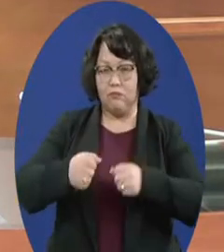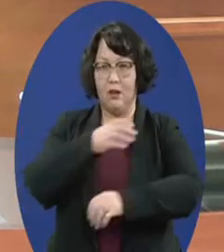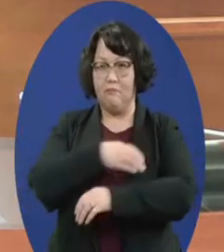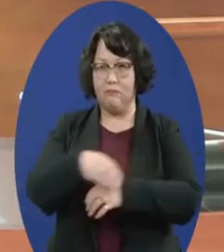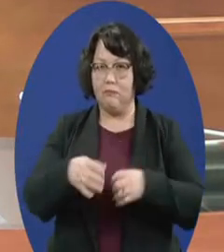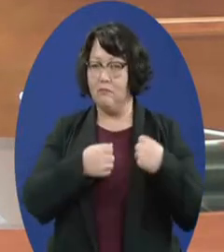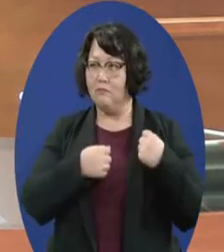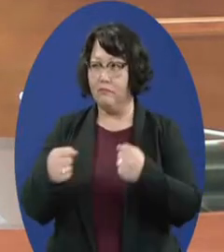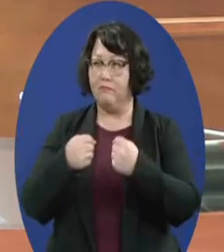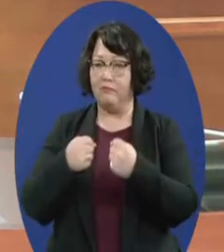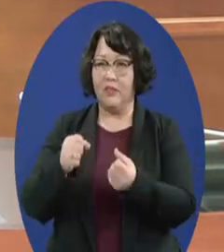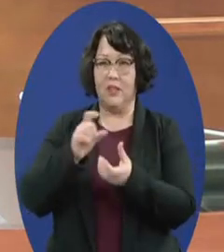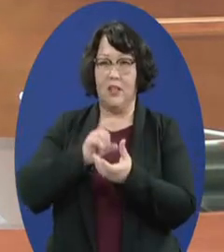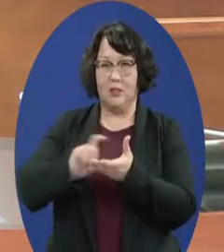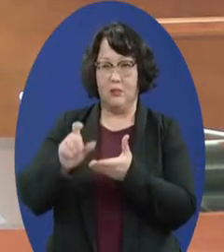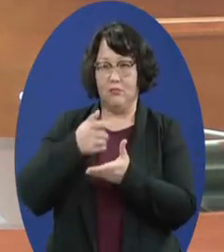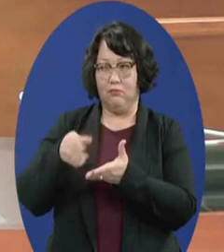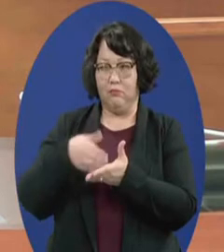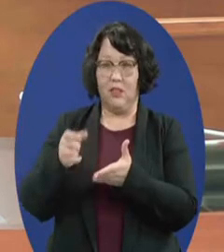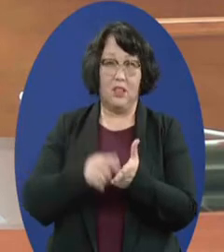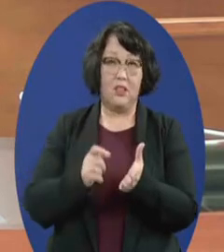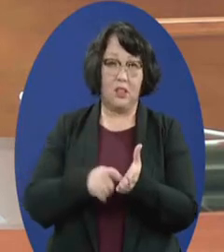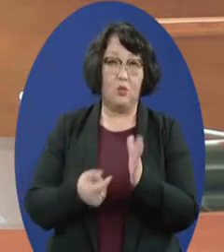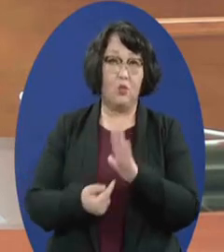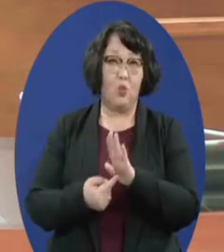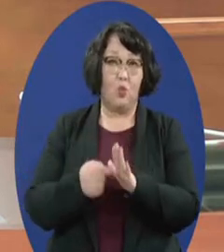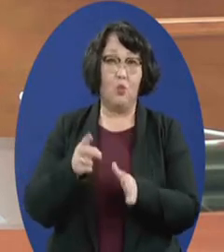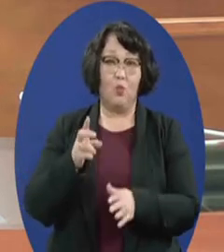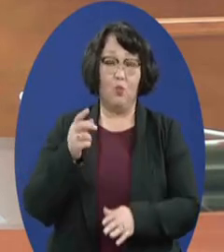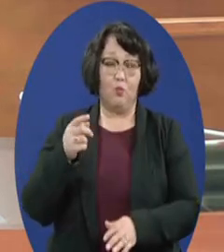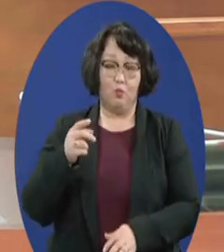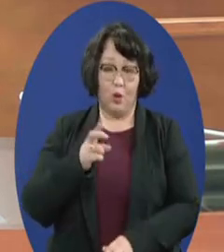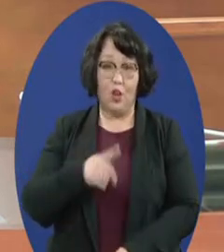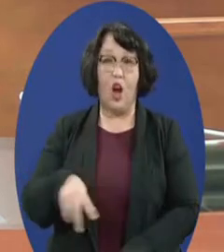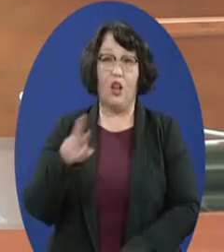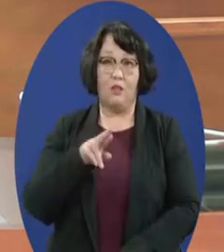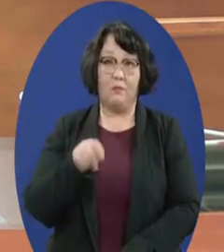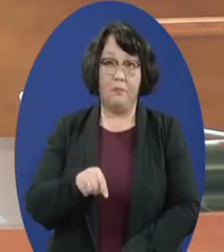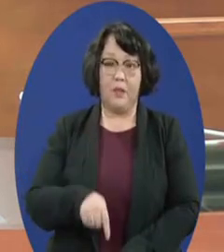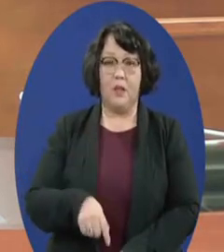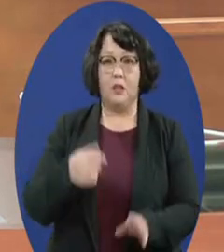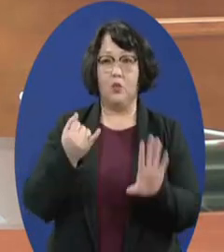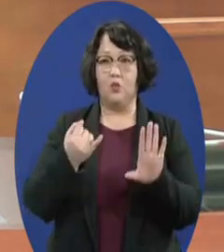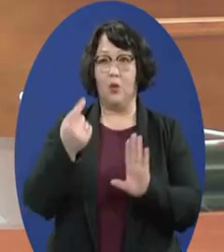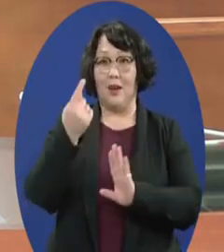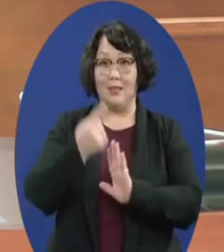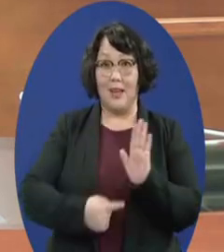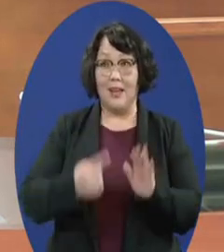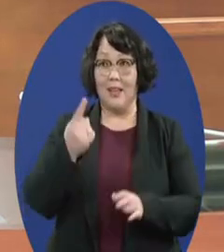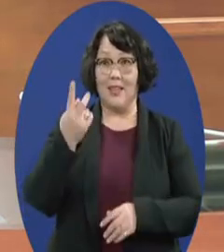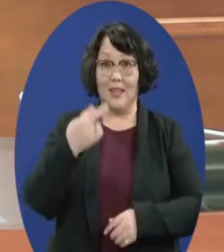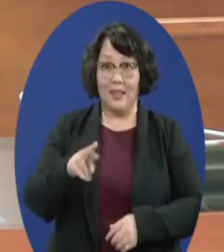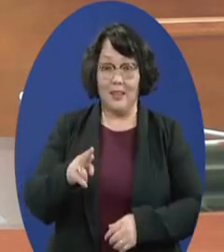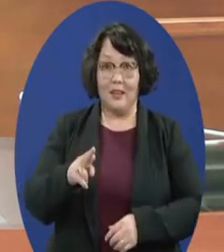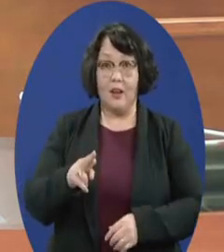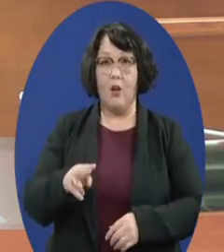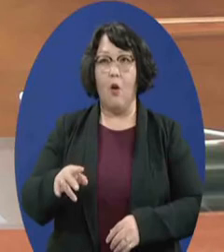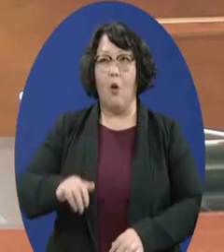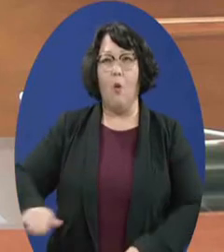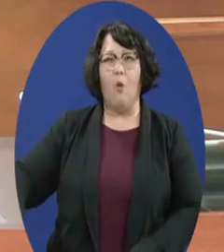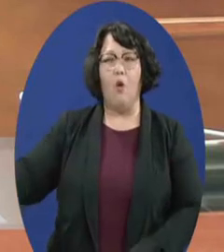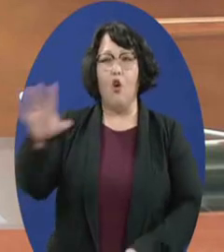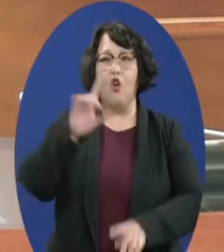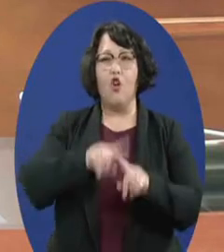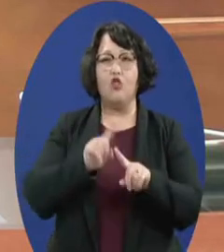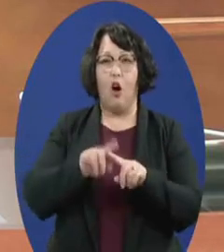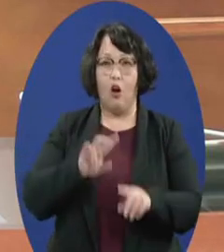бүрдүүлдэг учраас за ингээд дахин цааш үргэлжлүүлж 6-р сарын 1 гэхэд бид вакцинжуулалтаа орон даяар